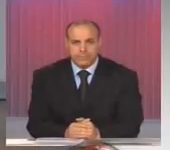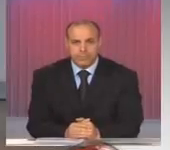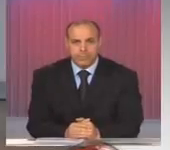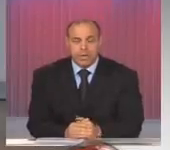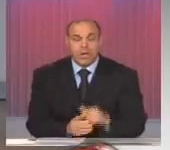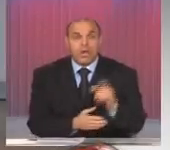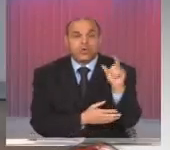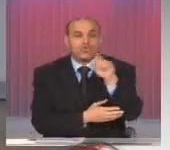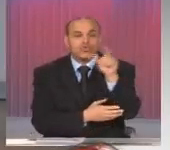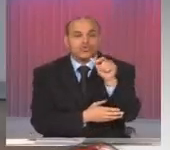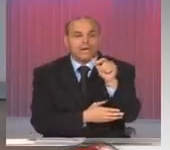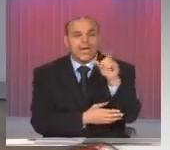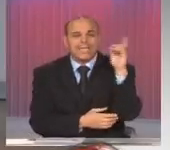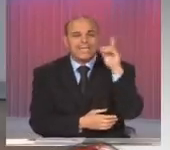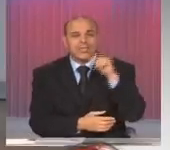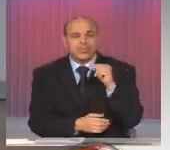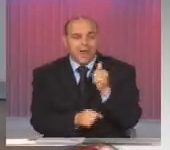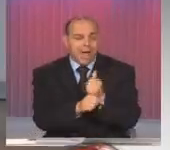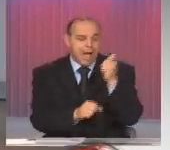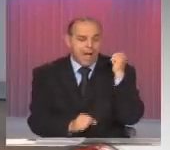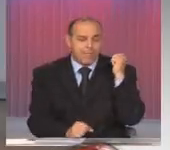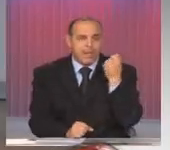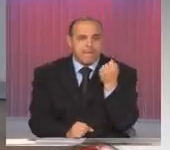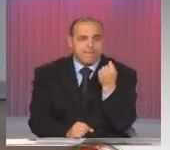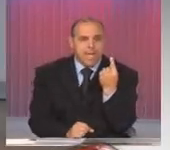رصد خلال شهر ديسمبر من السنة الماضية